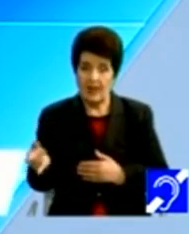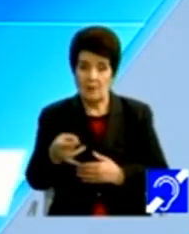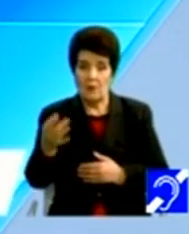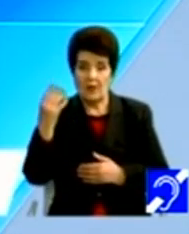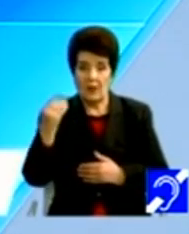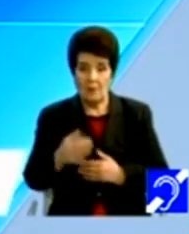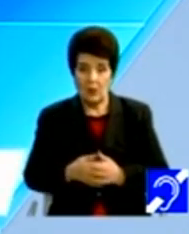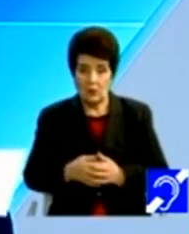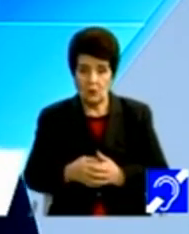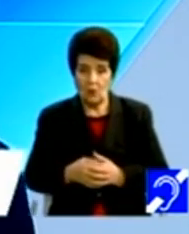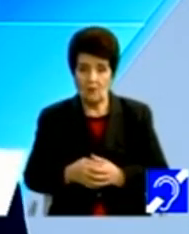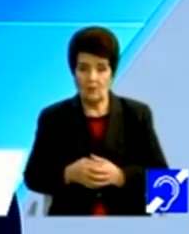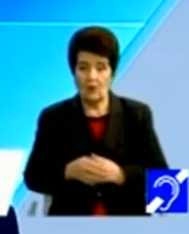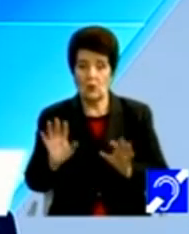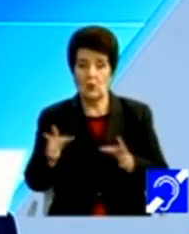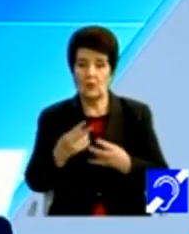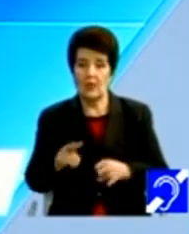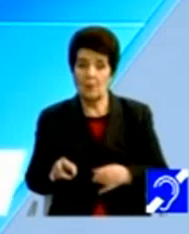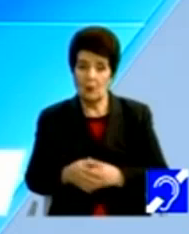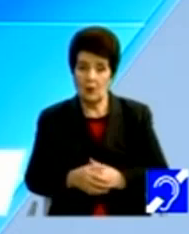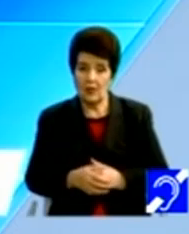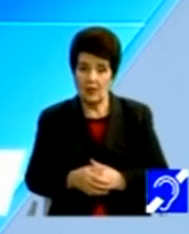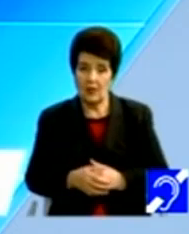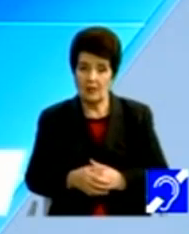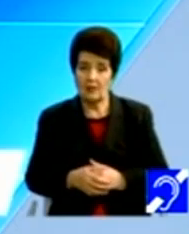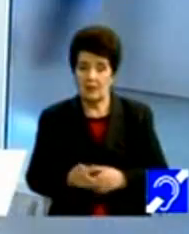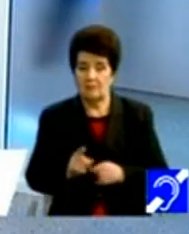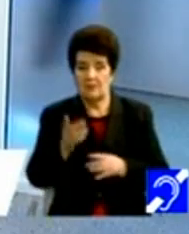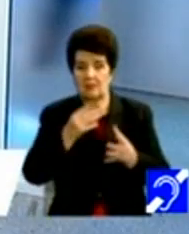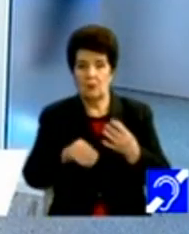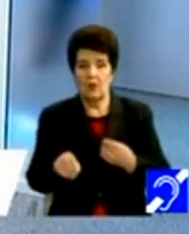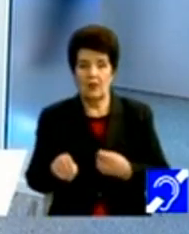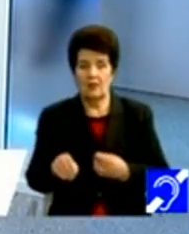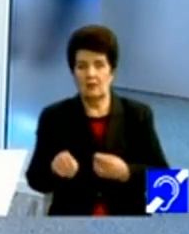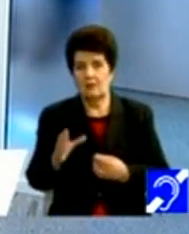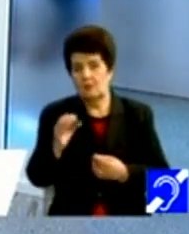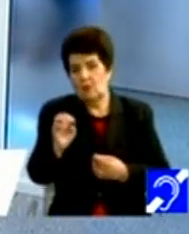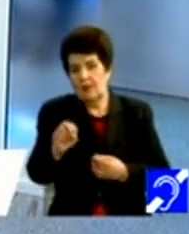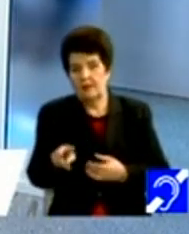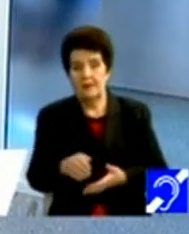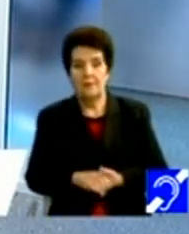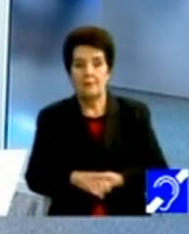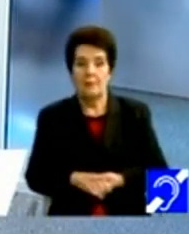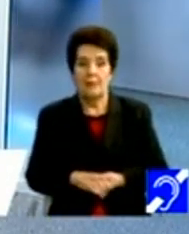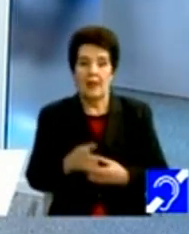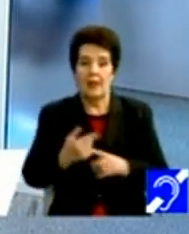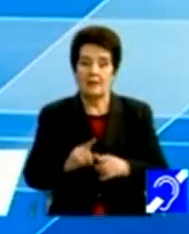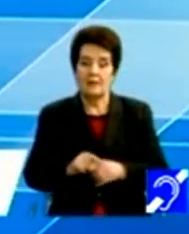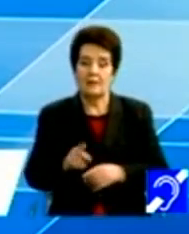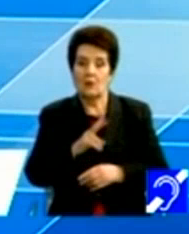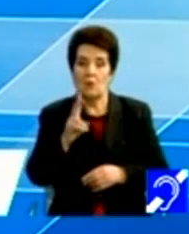Republica Moldova. Mulțumesc. Și el cu dânsul nu trebuie de speculații, zic așa. Să menține diferența aceasta pe care trebuie să o recuperăm